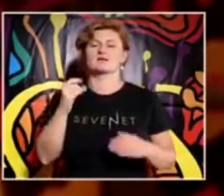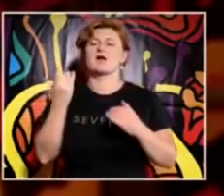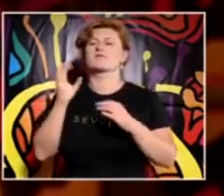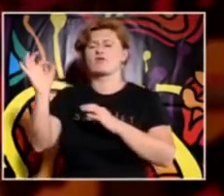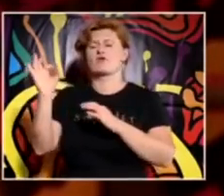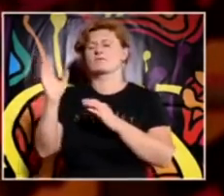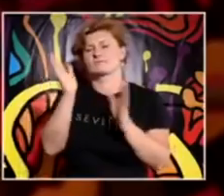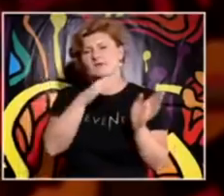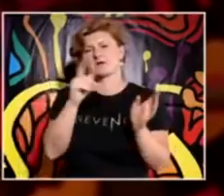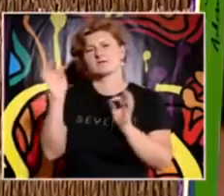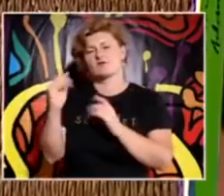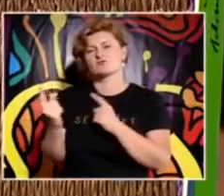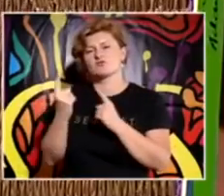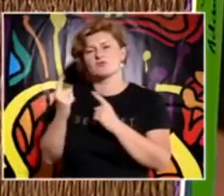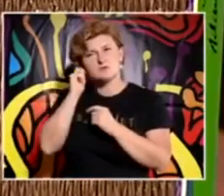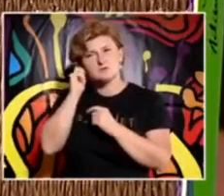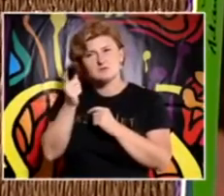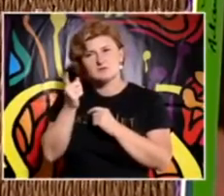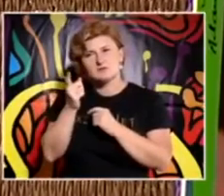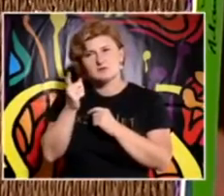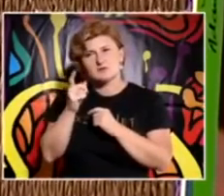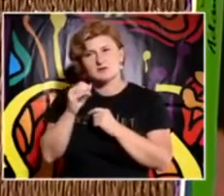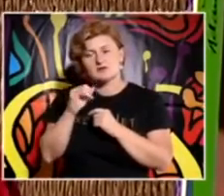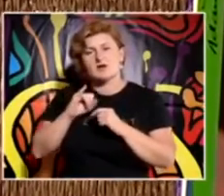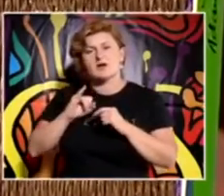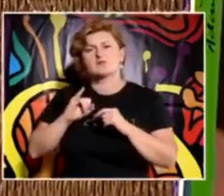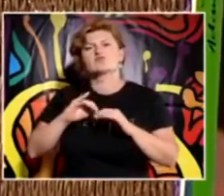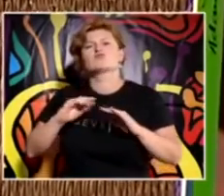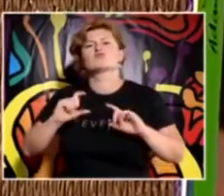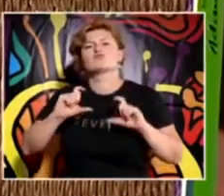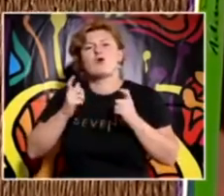cię ogranicza? Poza samą sobą. Tylko mailami. Moja wyobraźnia.